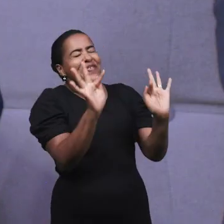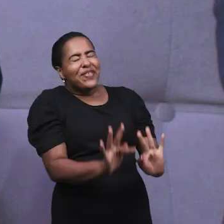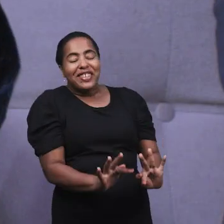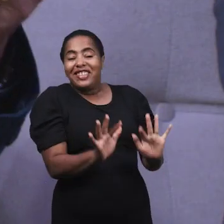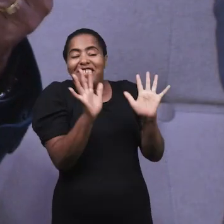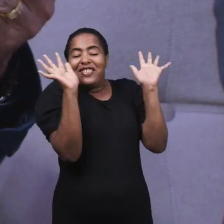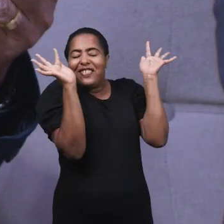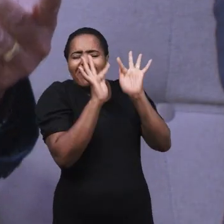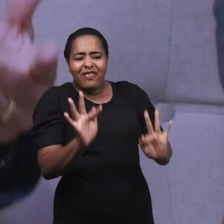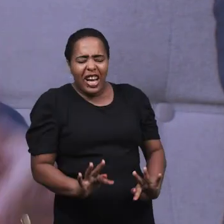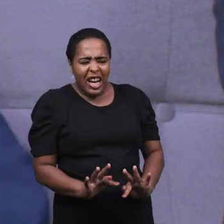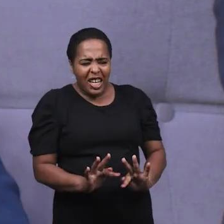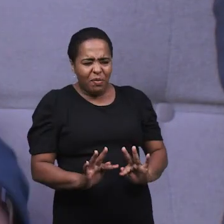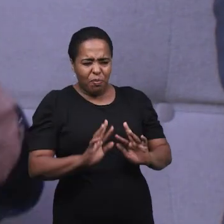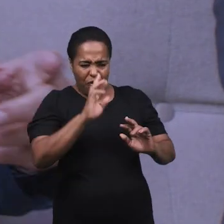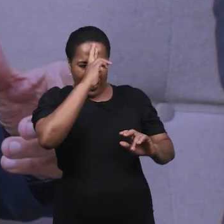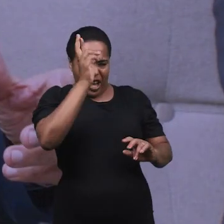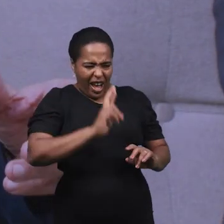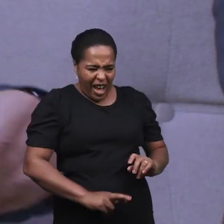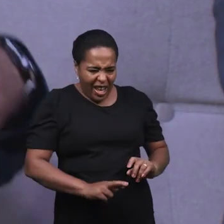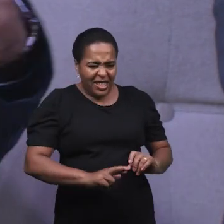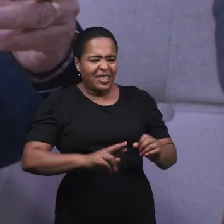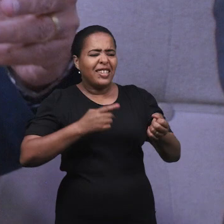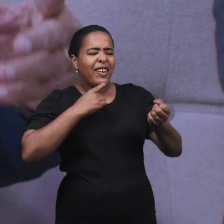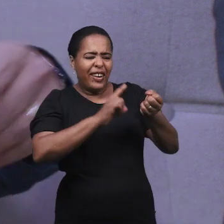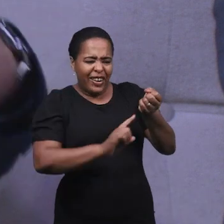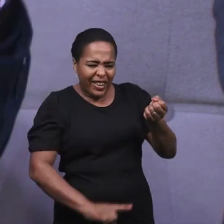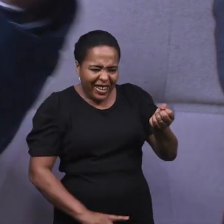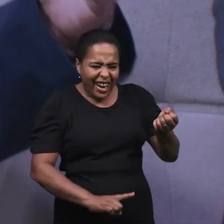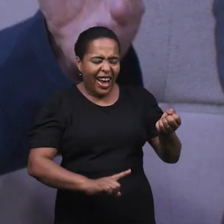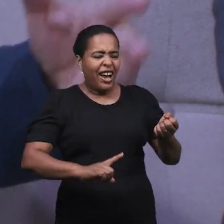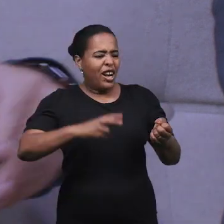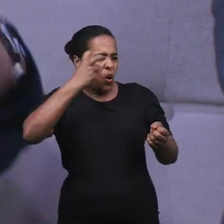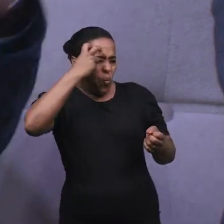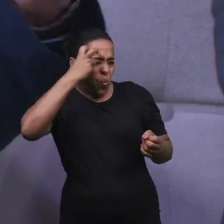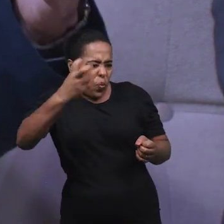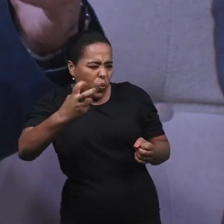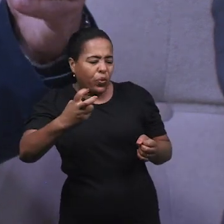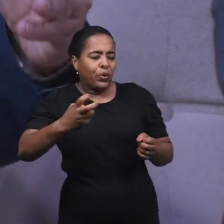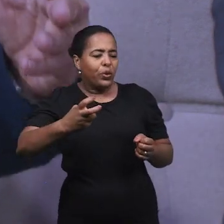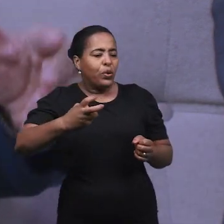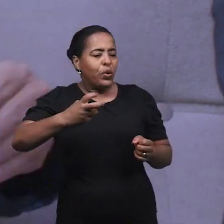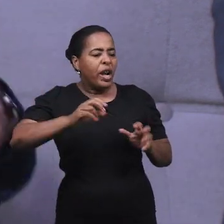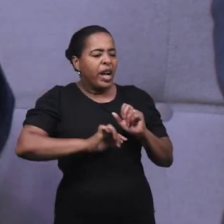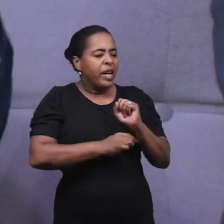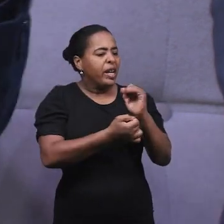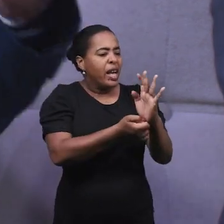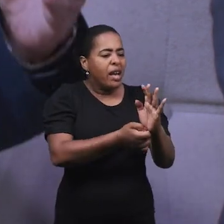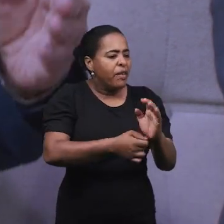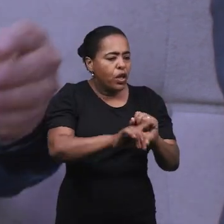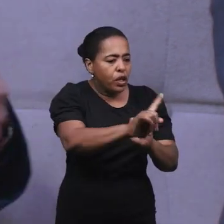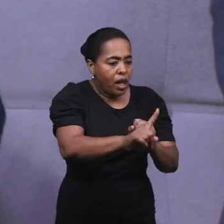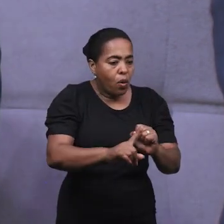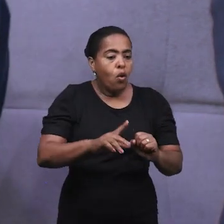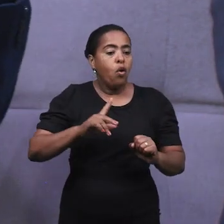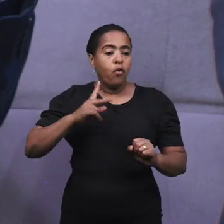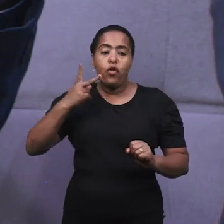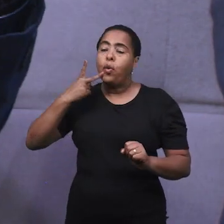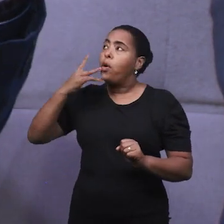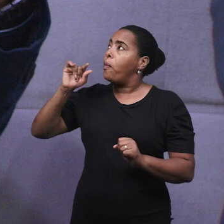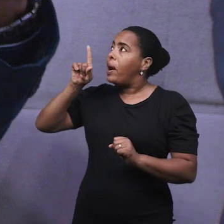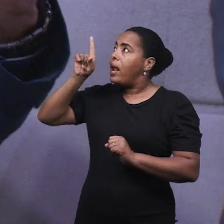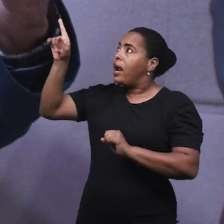n'est pas ni le sang, ni la chair, ni la raison, la couture qui t'a révélé, c'était mon Père qui est aux cieux.